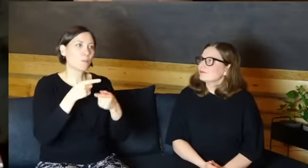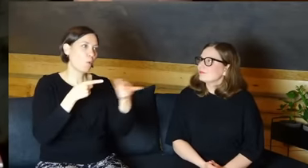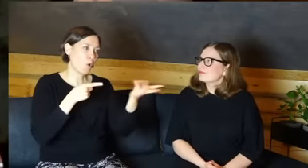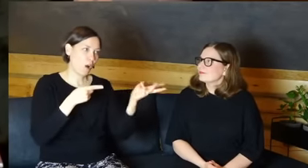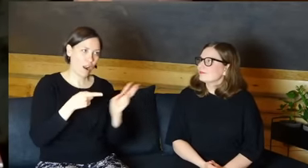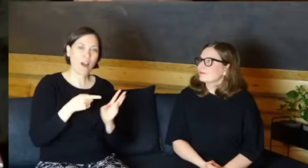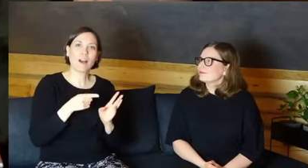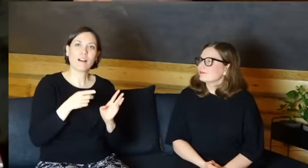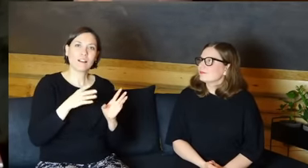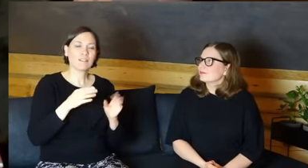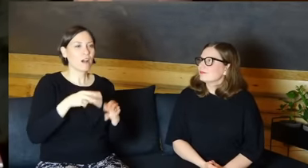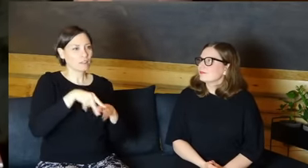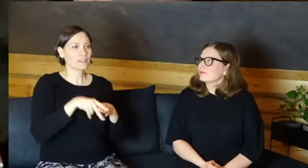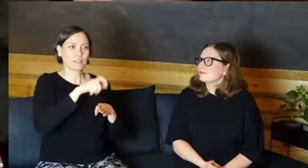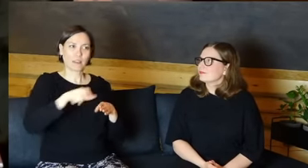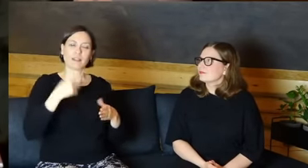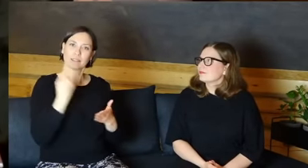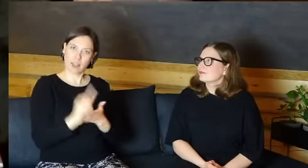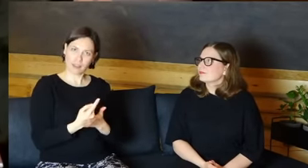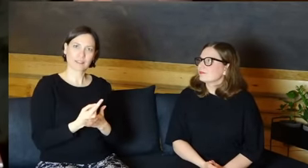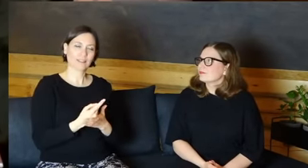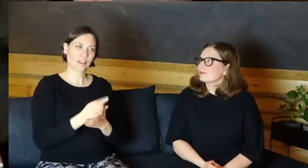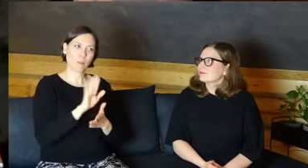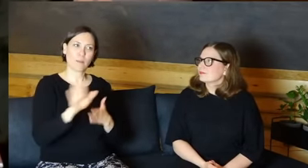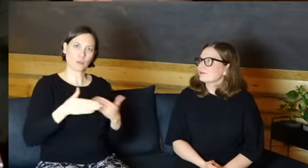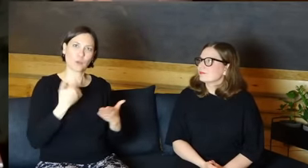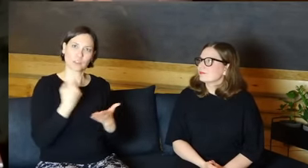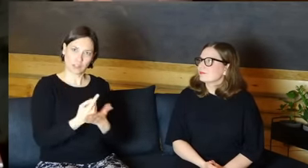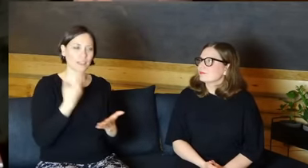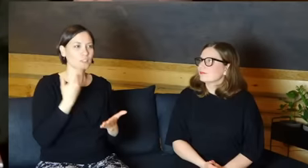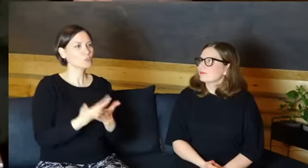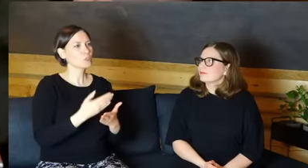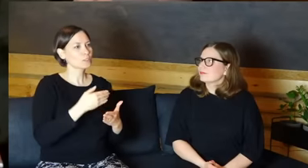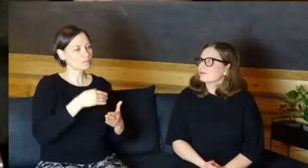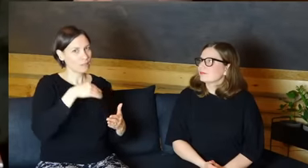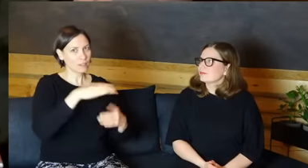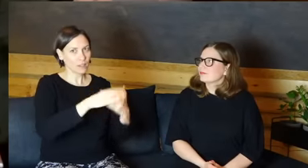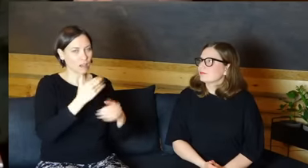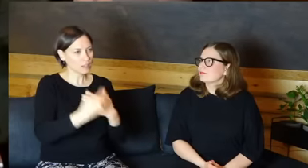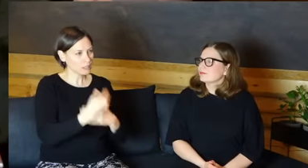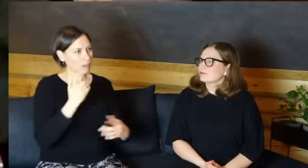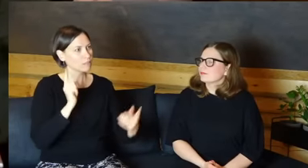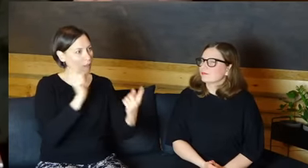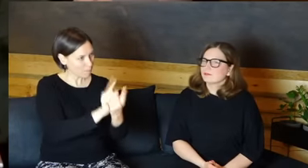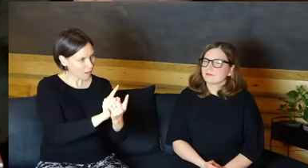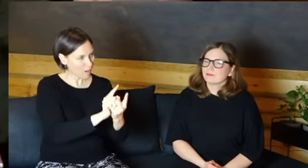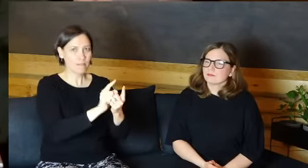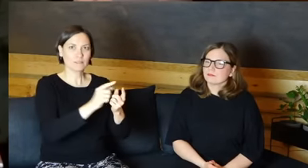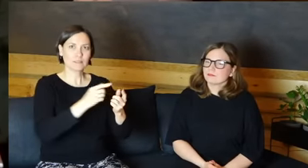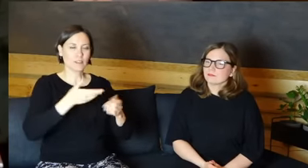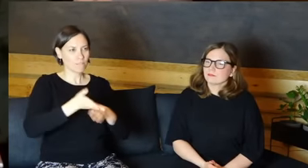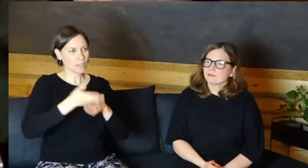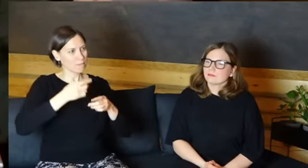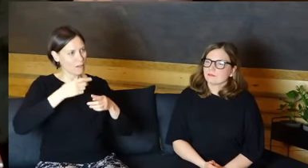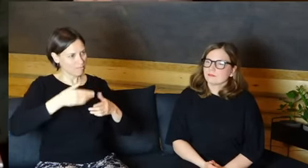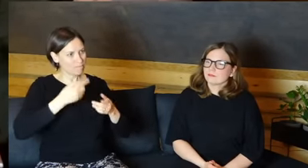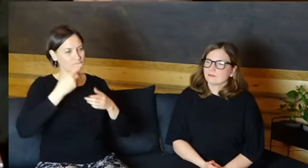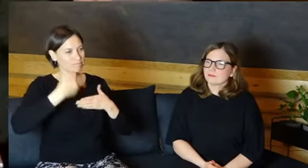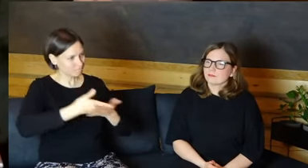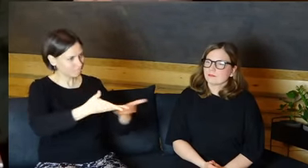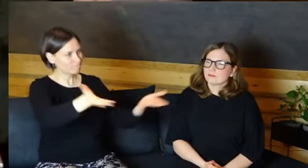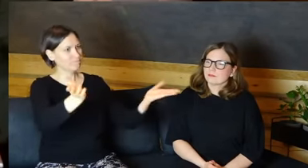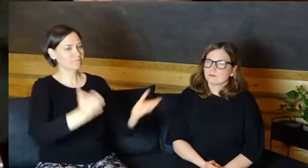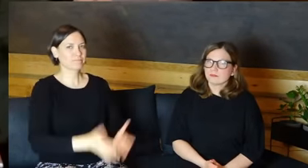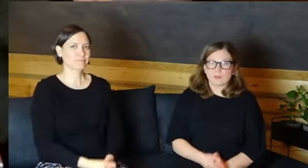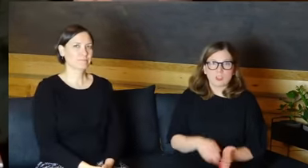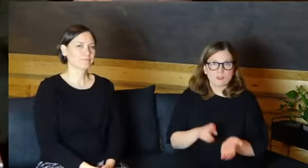vartiona sitten muodostamassa sitä perustavaa asiakaskokemusta. Siinä on se, että vaikka sulla itsellä huono päivä on, niin